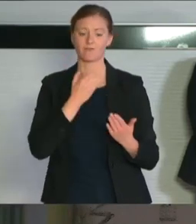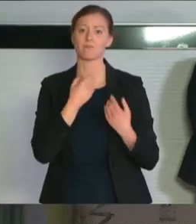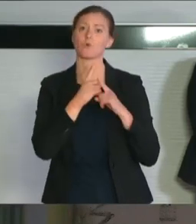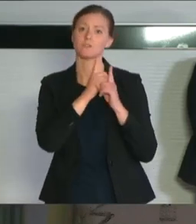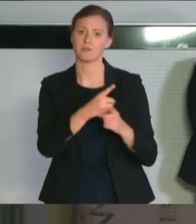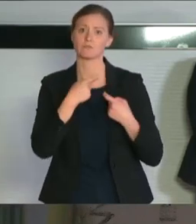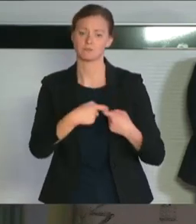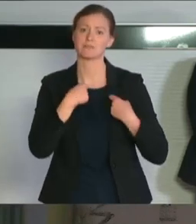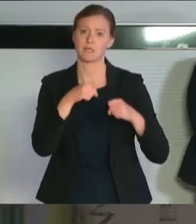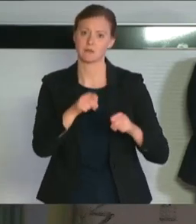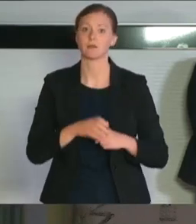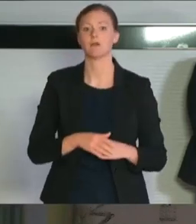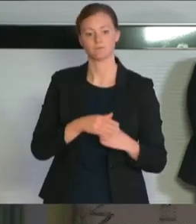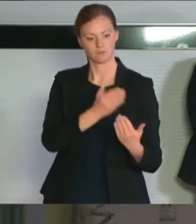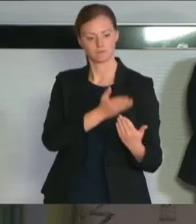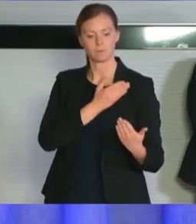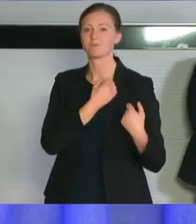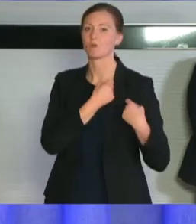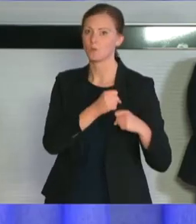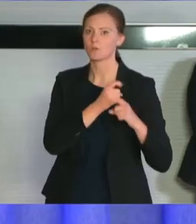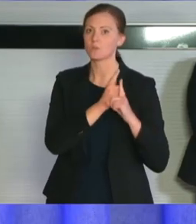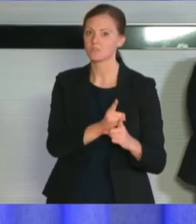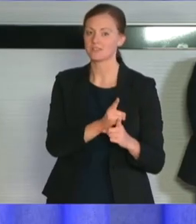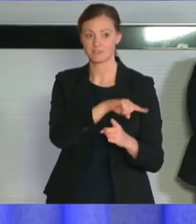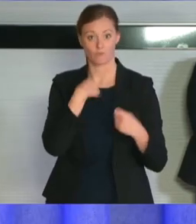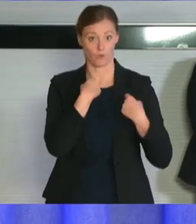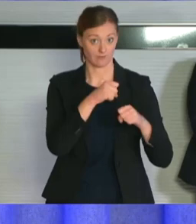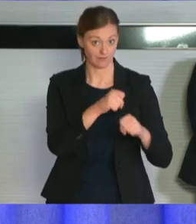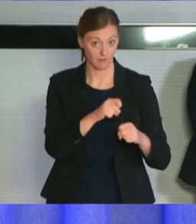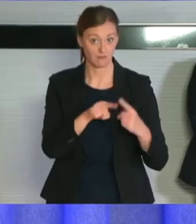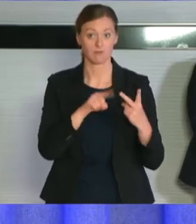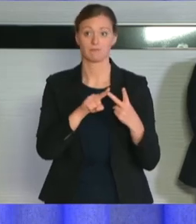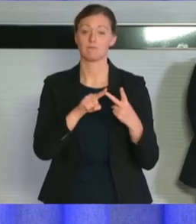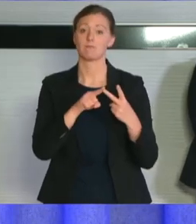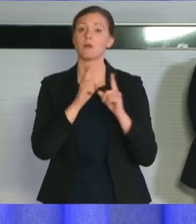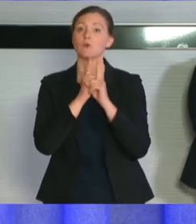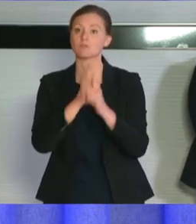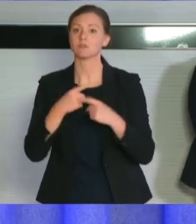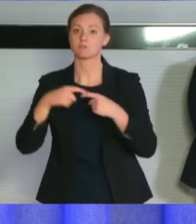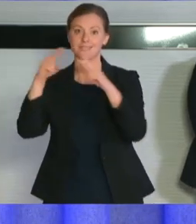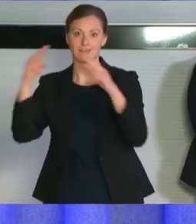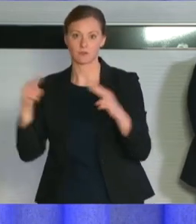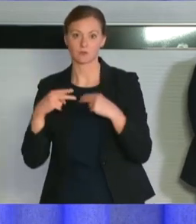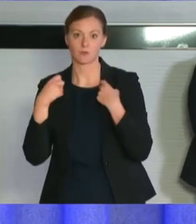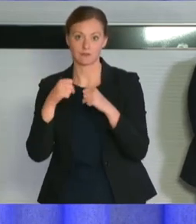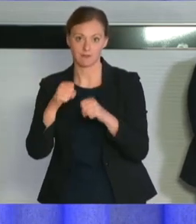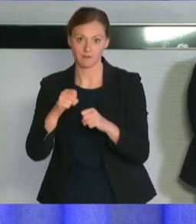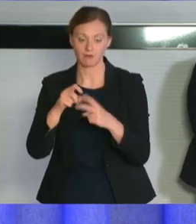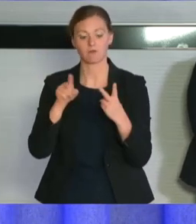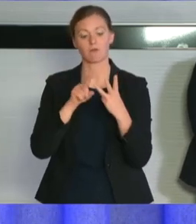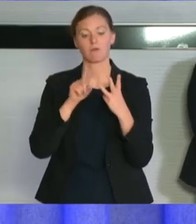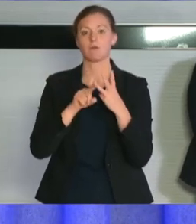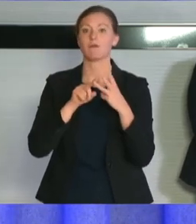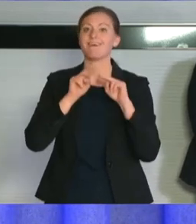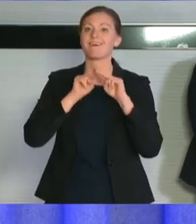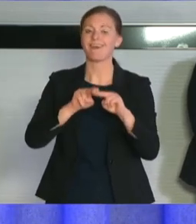Den sier konsekvenser av både de tiltakene vi har satt i verk, den sier konsekvensene av de internasjonale tiltakene. Reiselivsnæringen